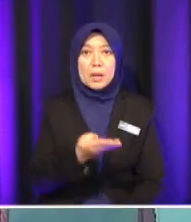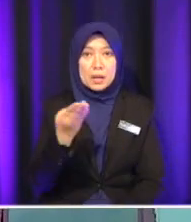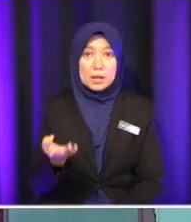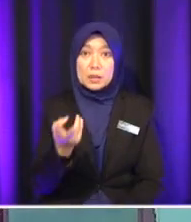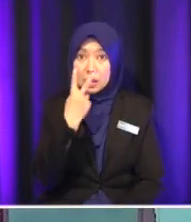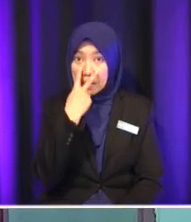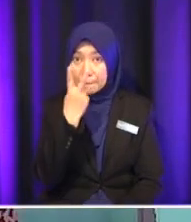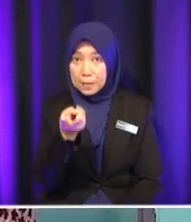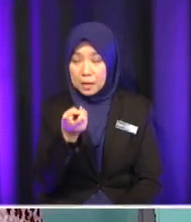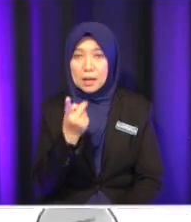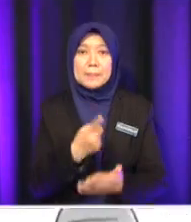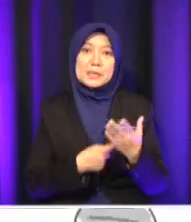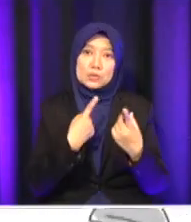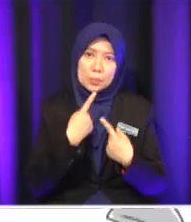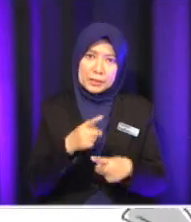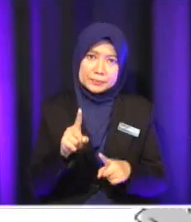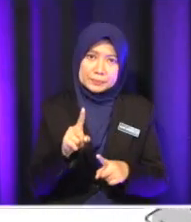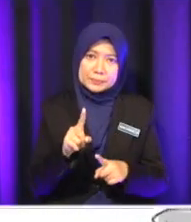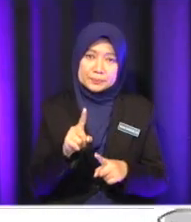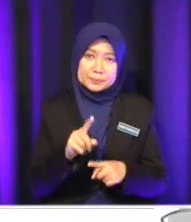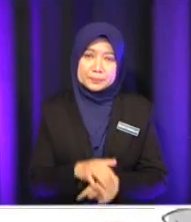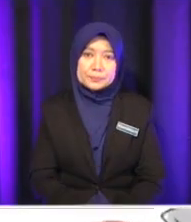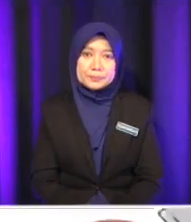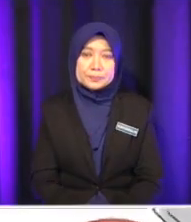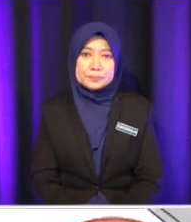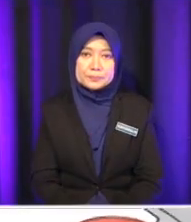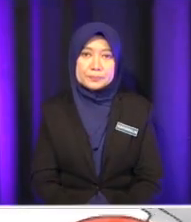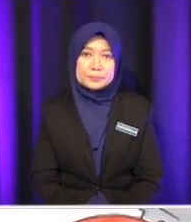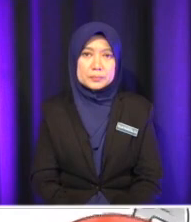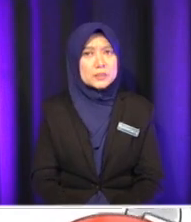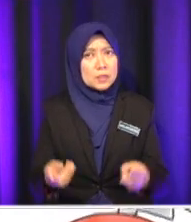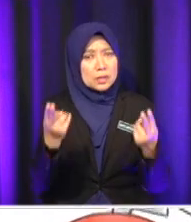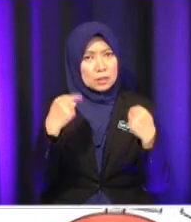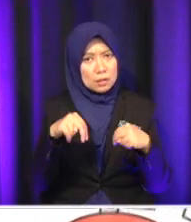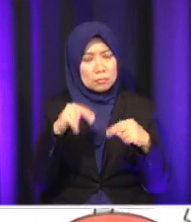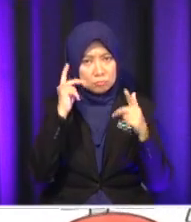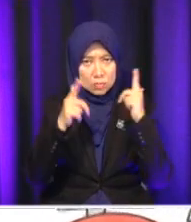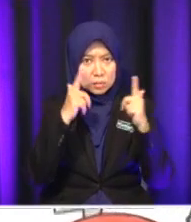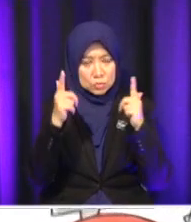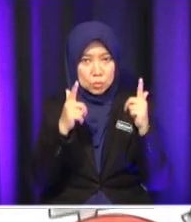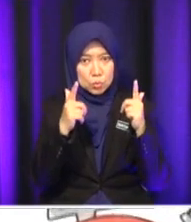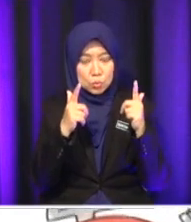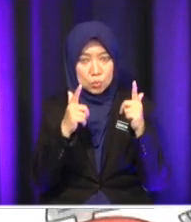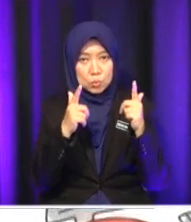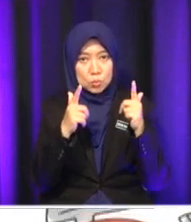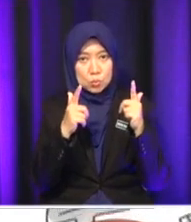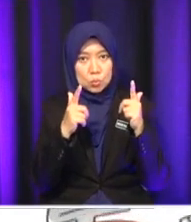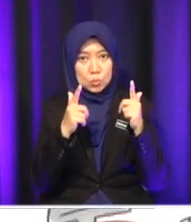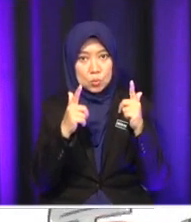jawabannya kita lihat peningkatan kehadiran pelancong asing